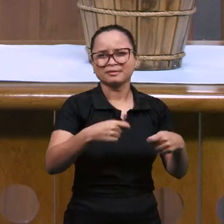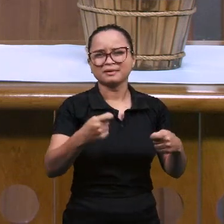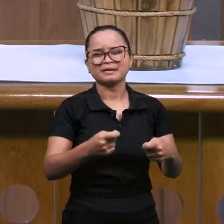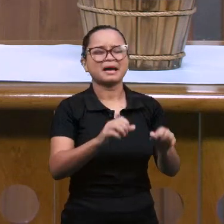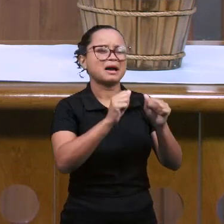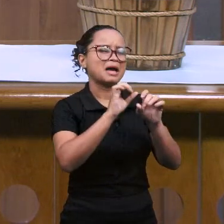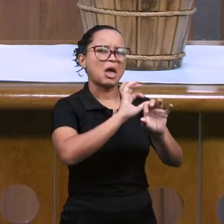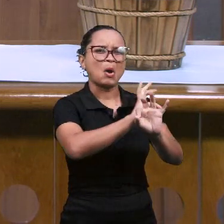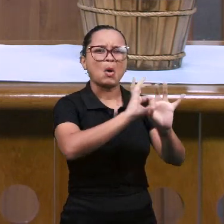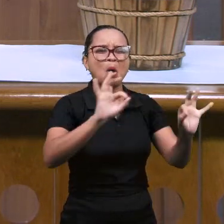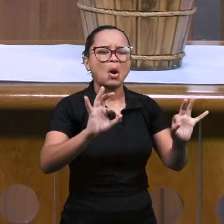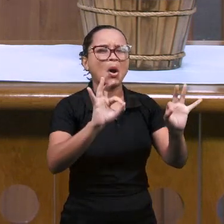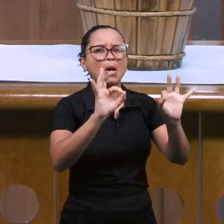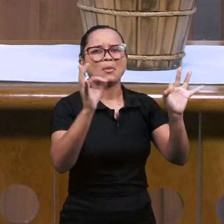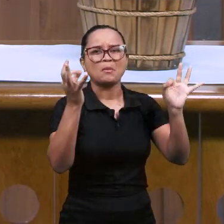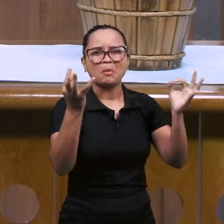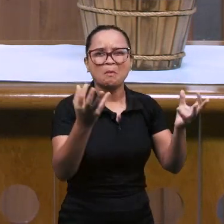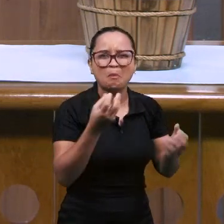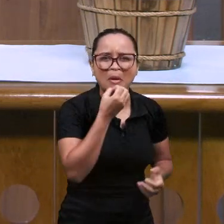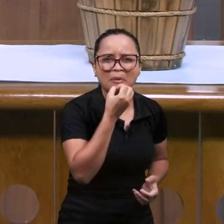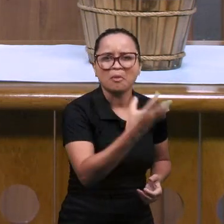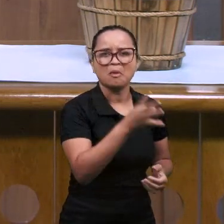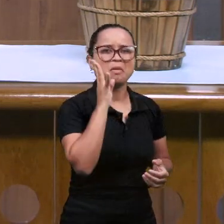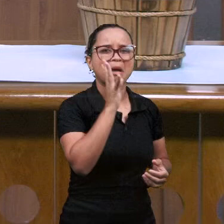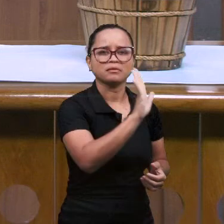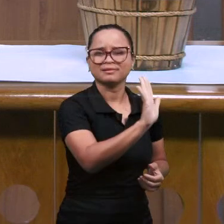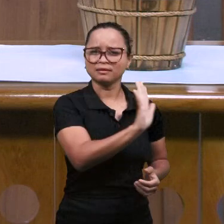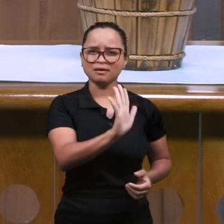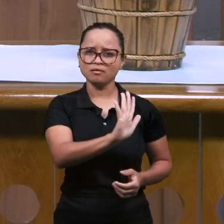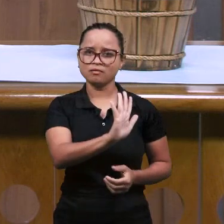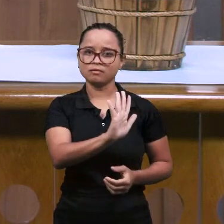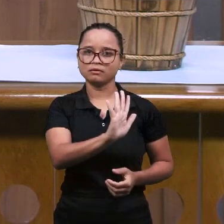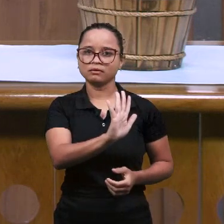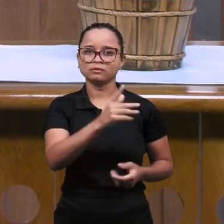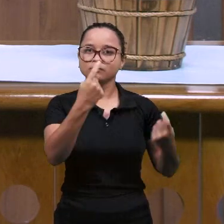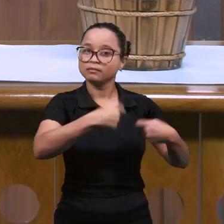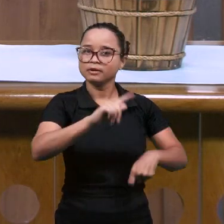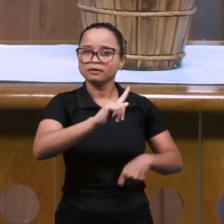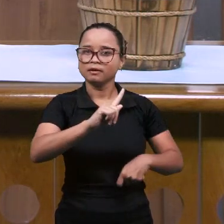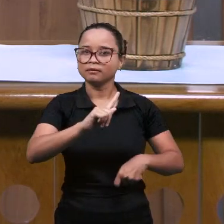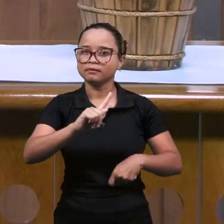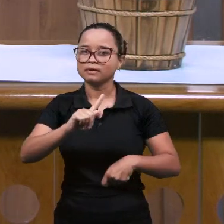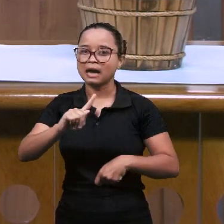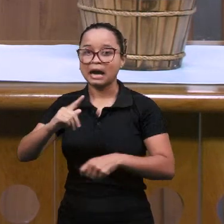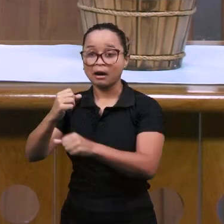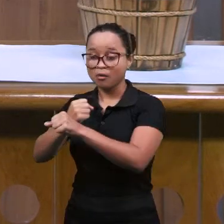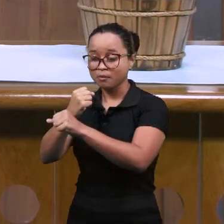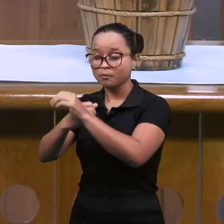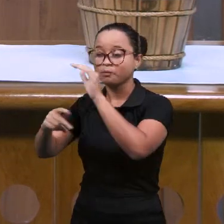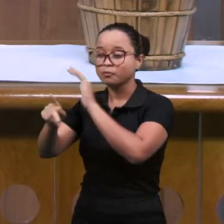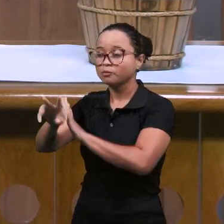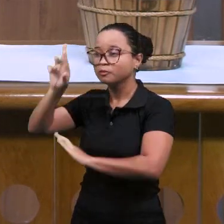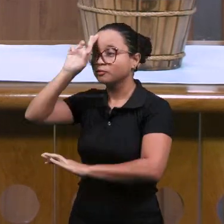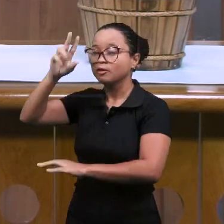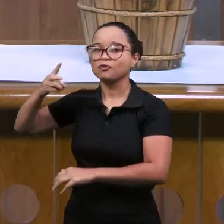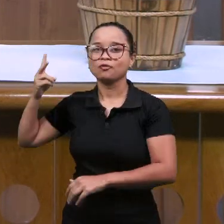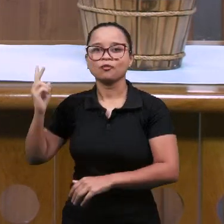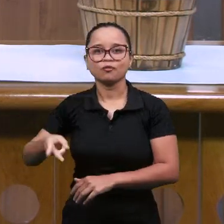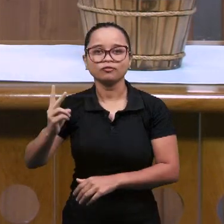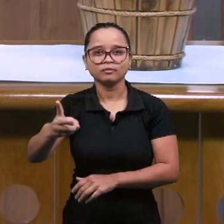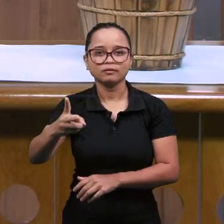après qu'il est mort. Non, l'œuvre va continuer à travers le Saint-Esprit, le